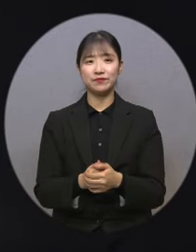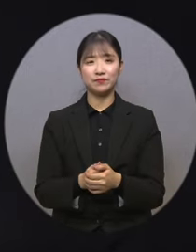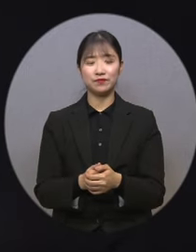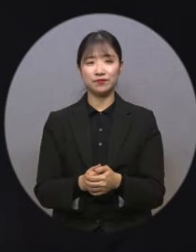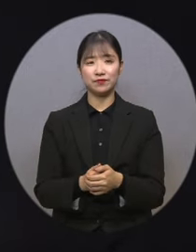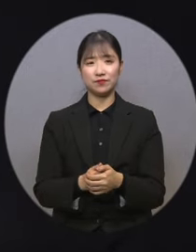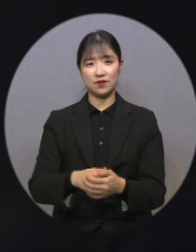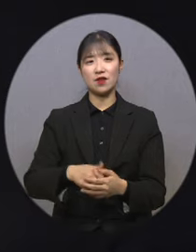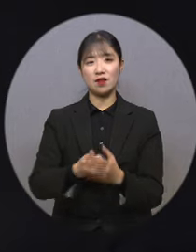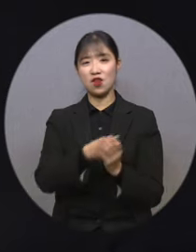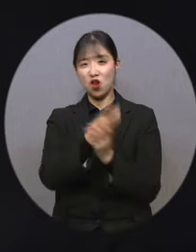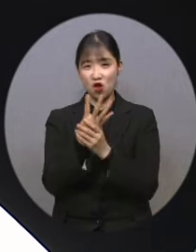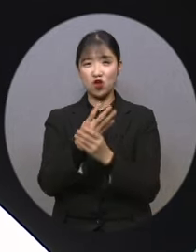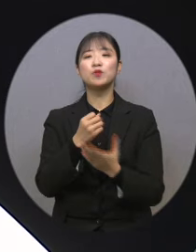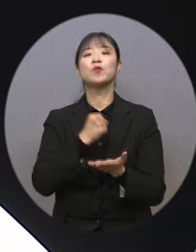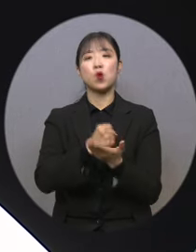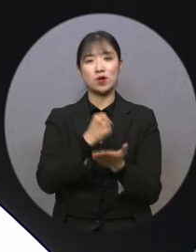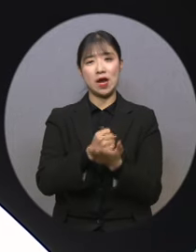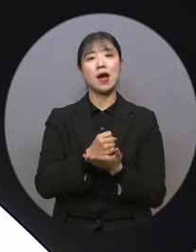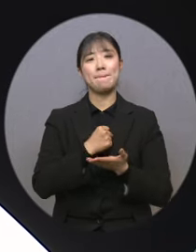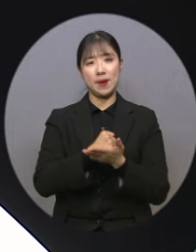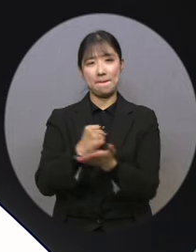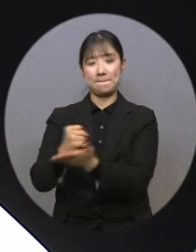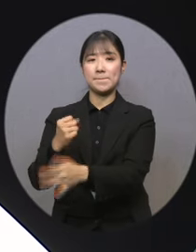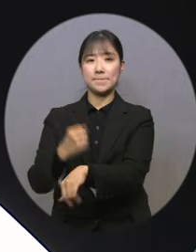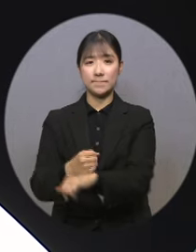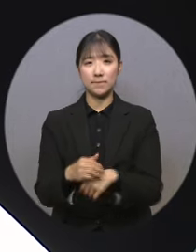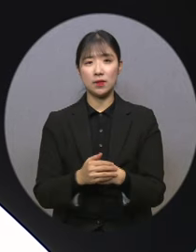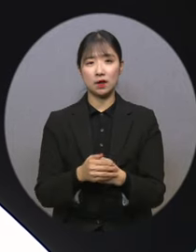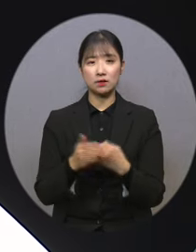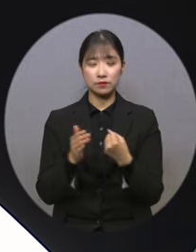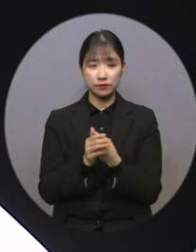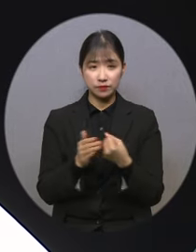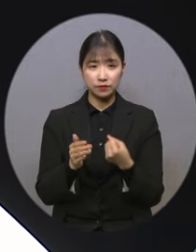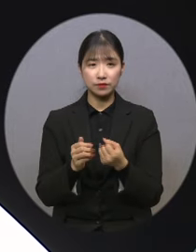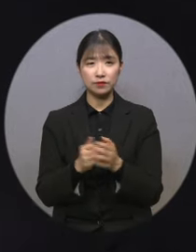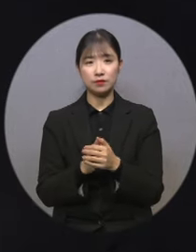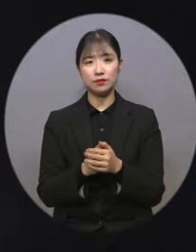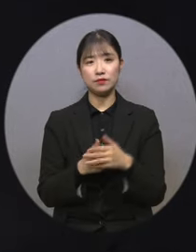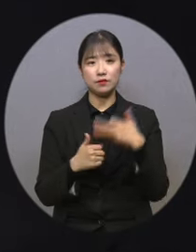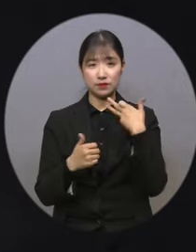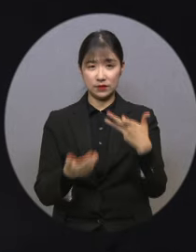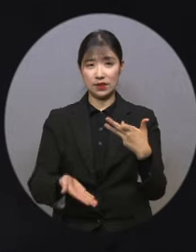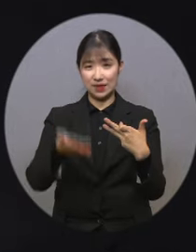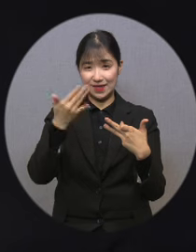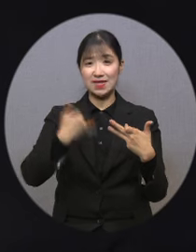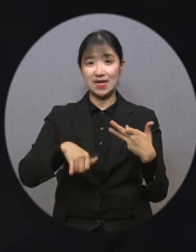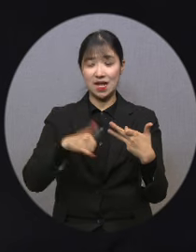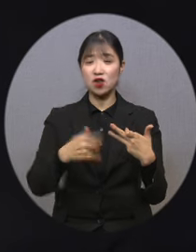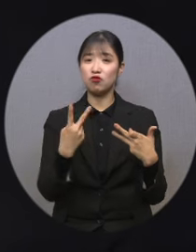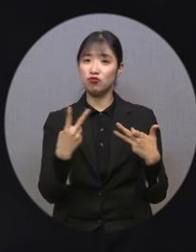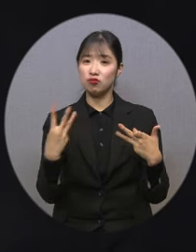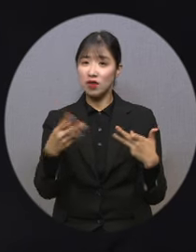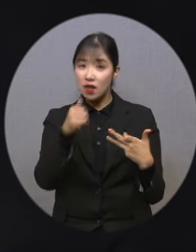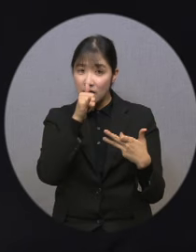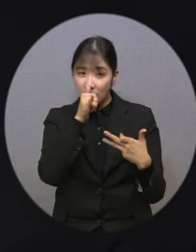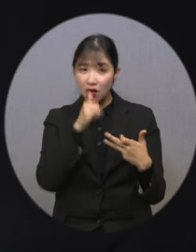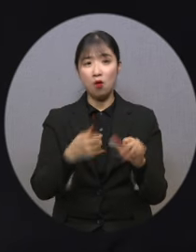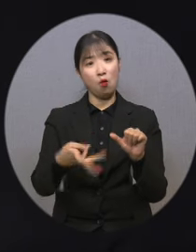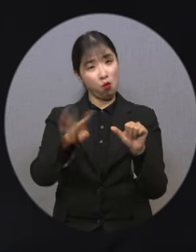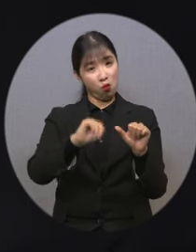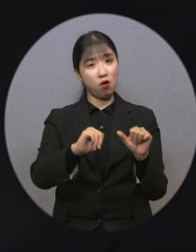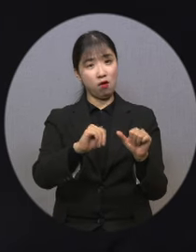현금으로 통장에 넣어 줍니다 어 그러니까 아들은 28세 이상 자녀 간 두 세명이 있는 짐을 나누어 5기 들어